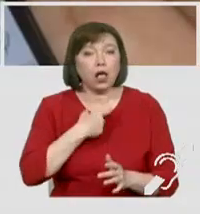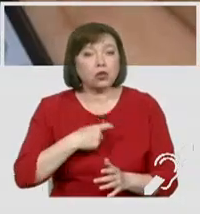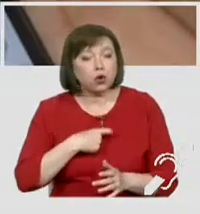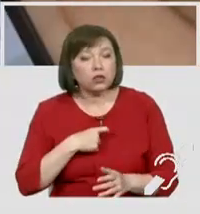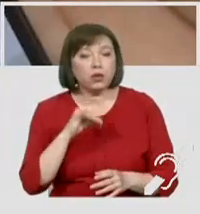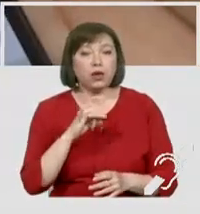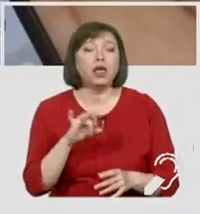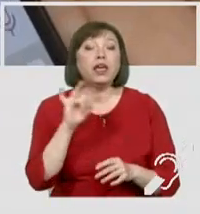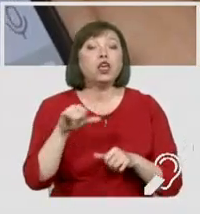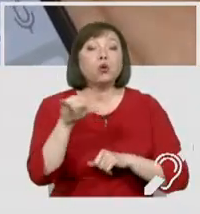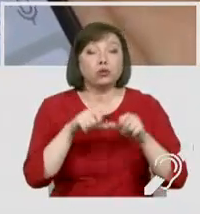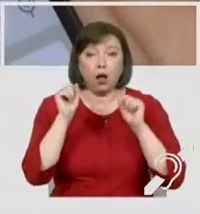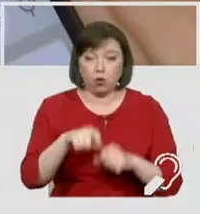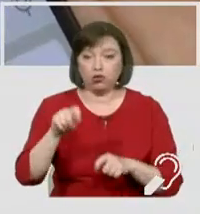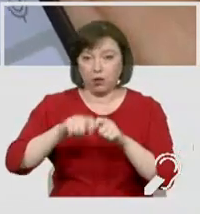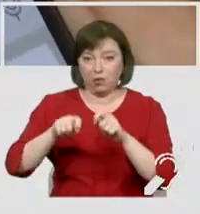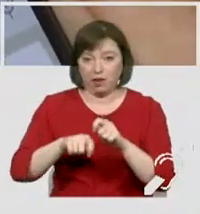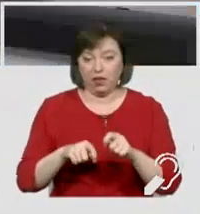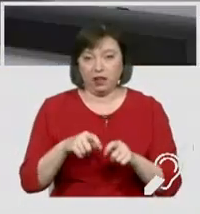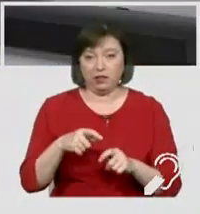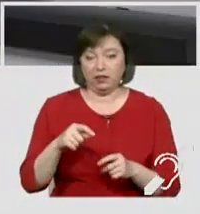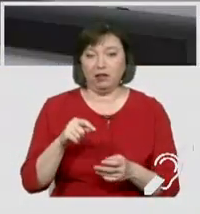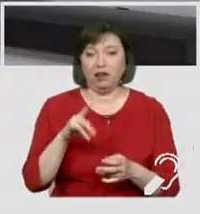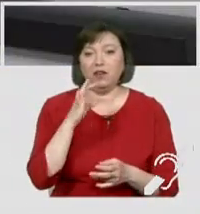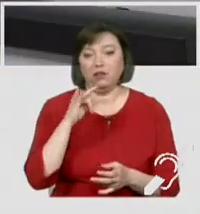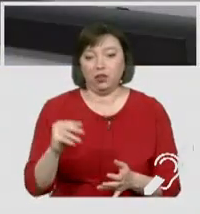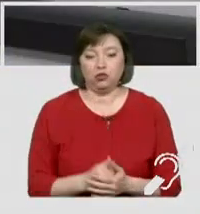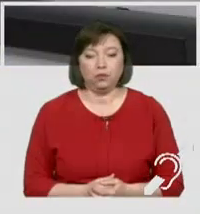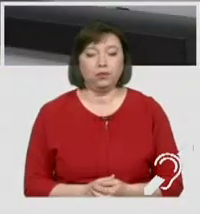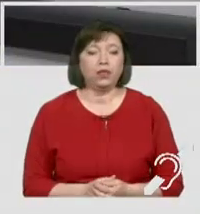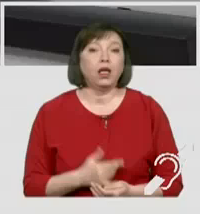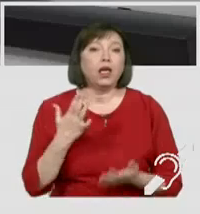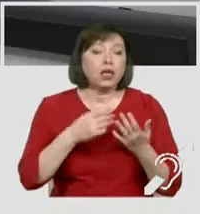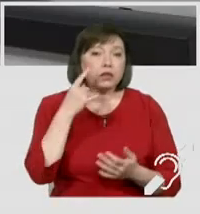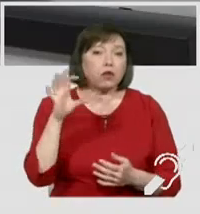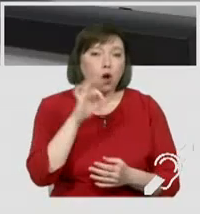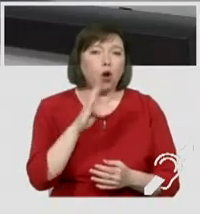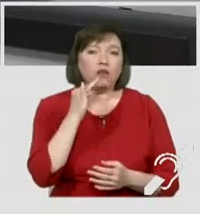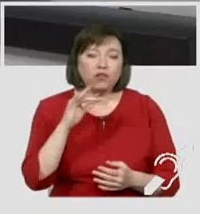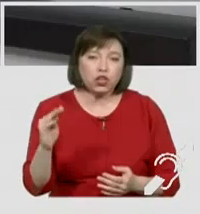și să afle Unde pot face un test gratuit wied